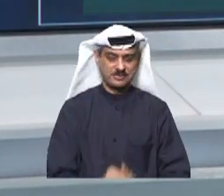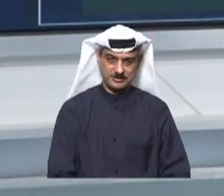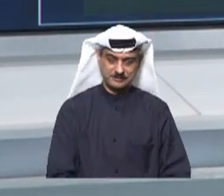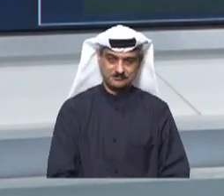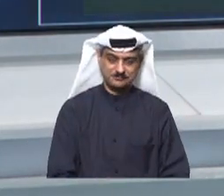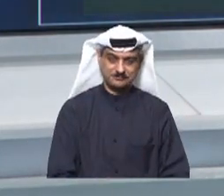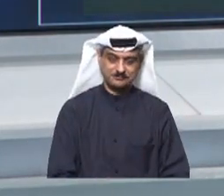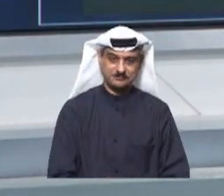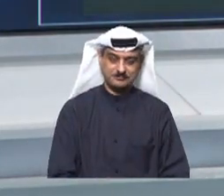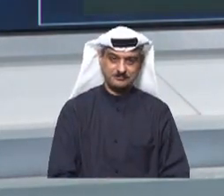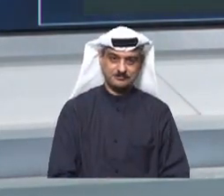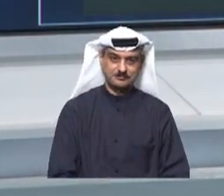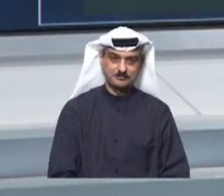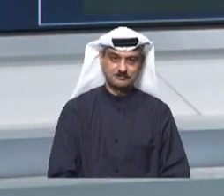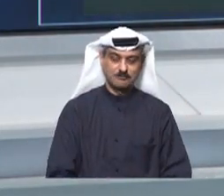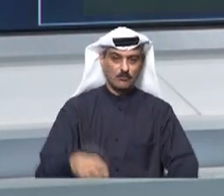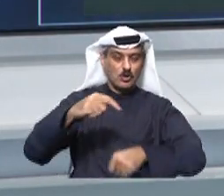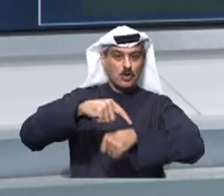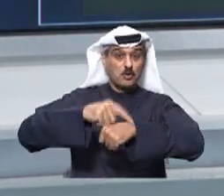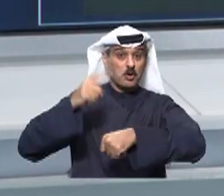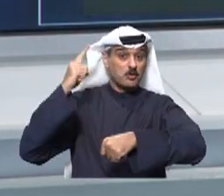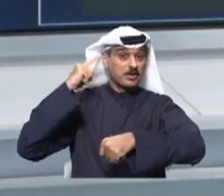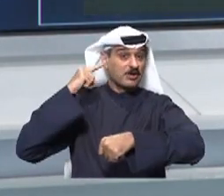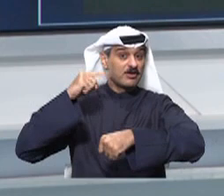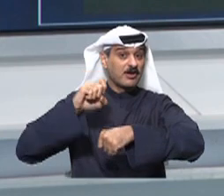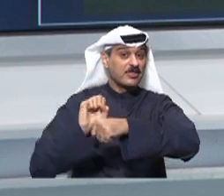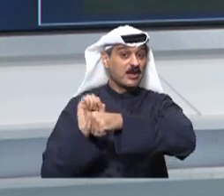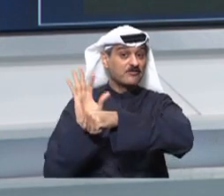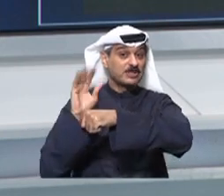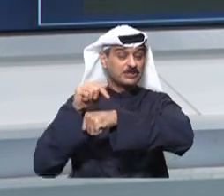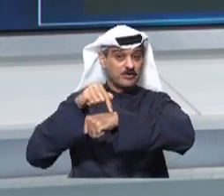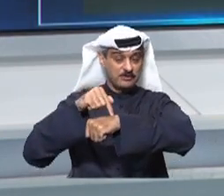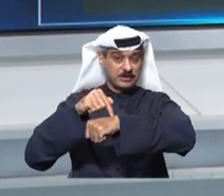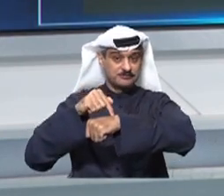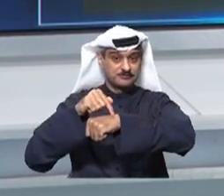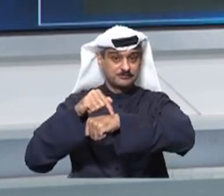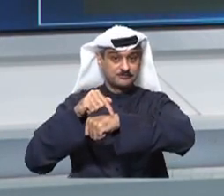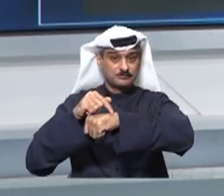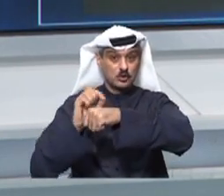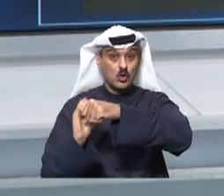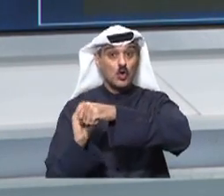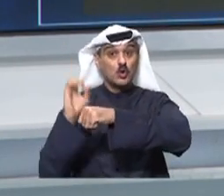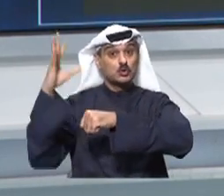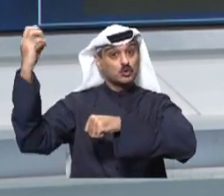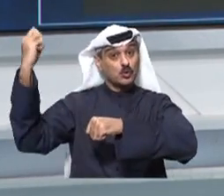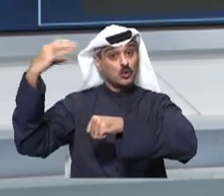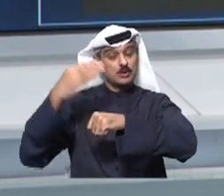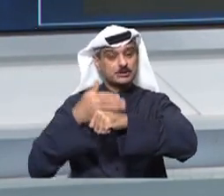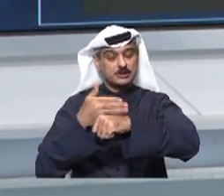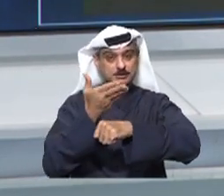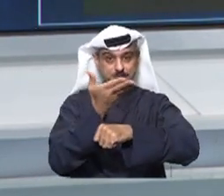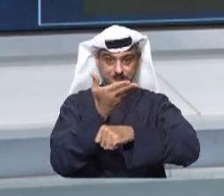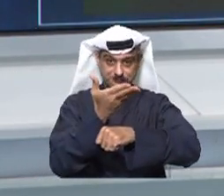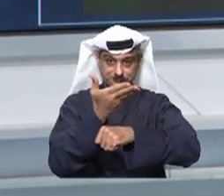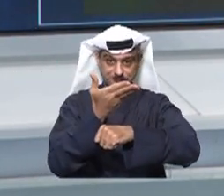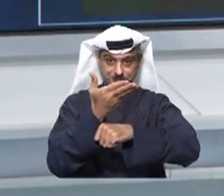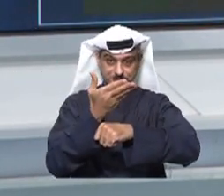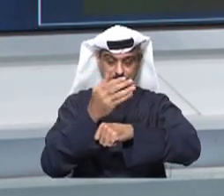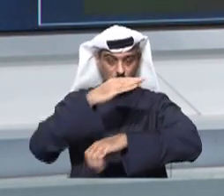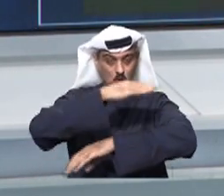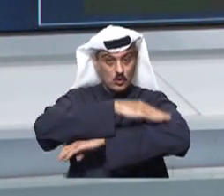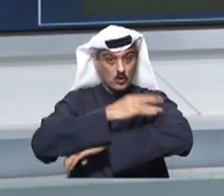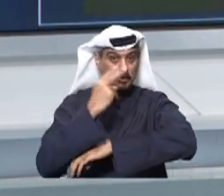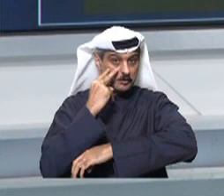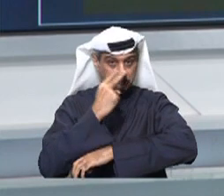المناطق. المواقيت بإذن الله حسب التوقيت المحلي لمدينة الكويت، موعد أذان الفجر الساعة 5:20 دقيقة، شروق الشمس